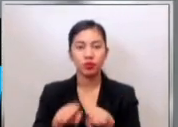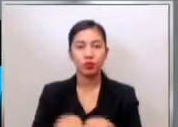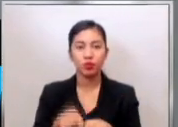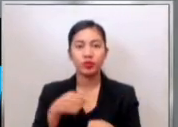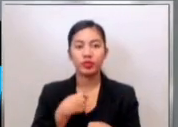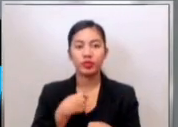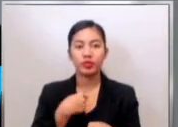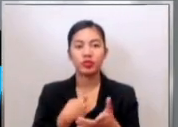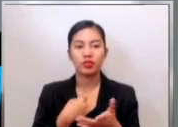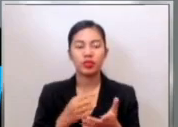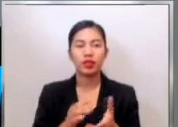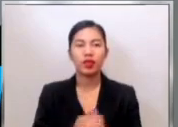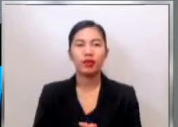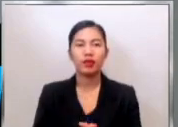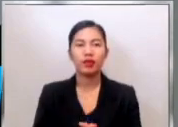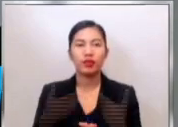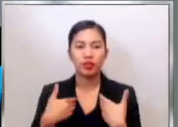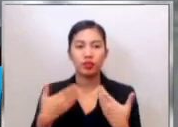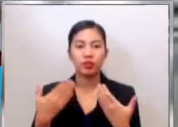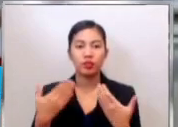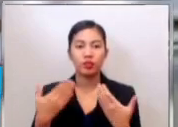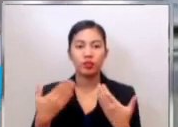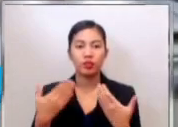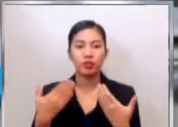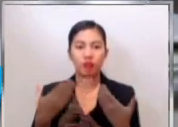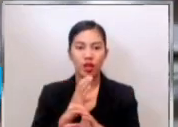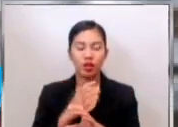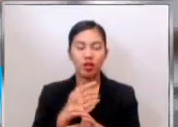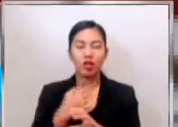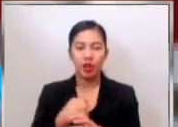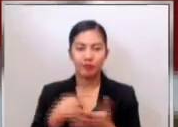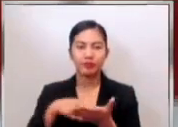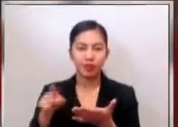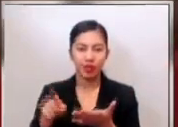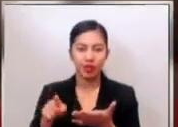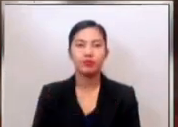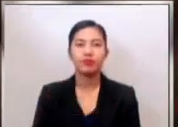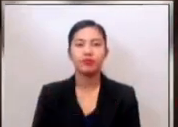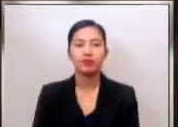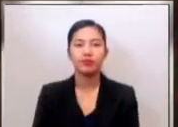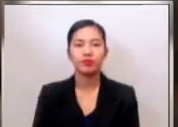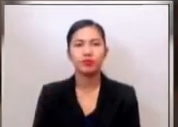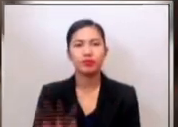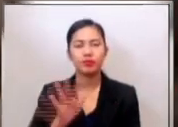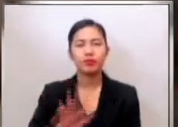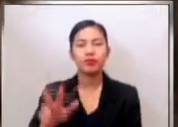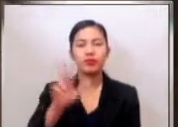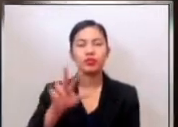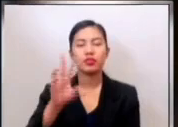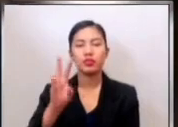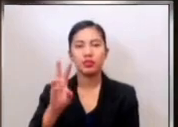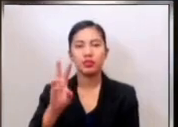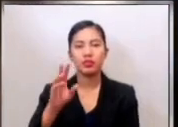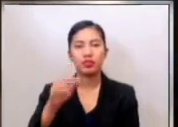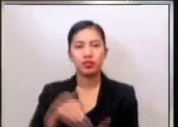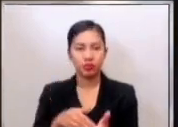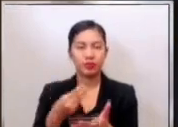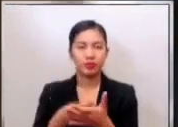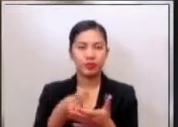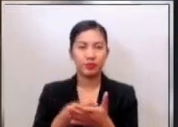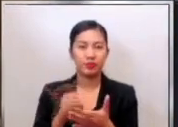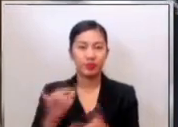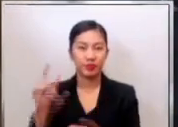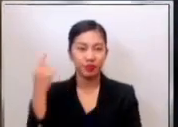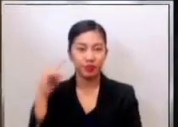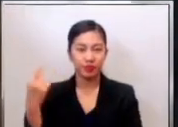bagong sasakyan po na hinuhulog-hulogan ko po. Tumataging ding na 36,000 pesos ang presyo ng gold coin na ito na